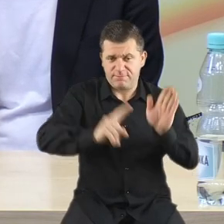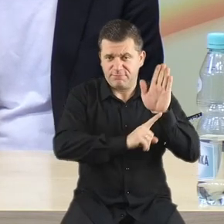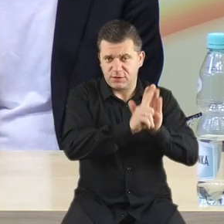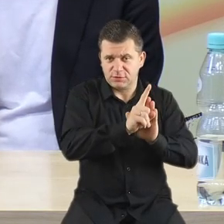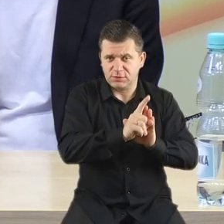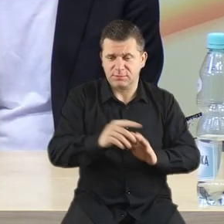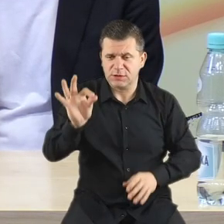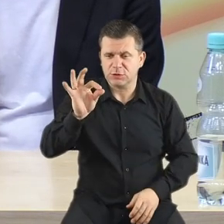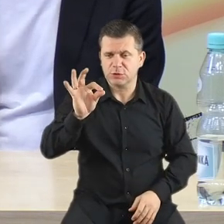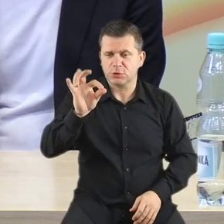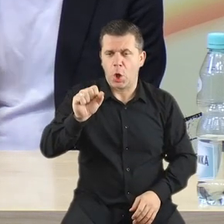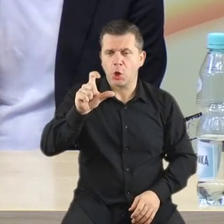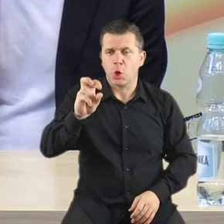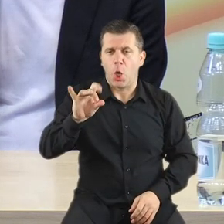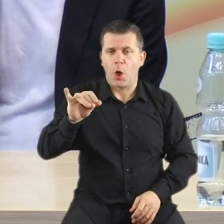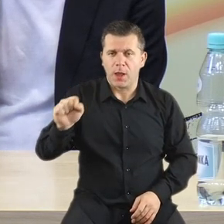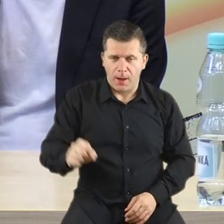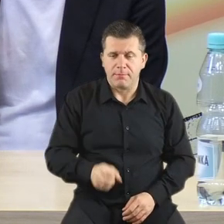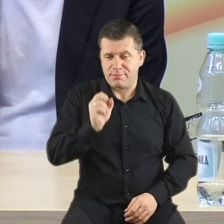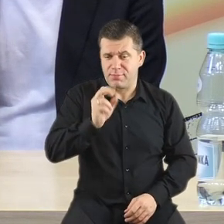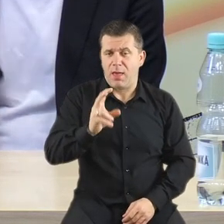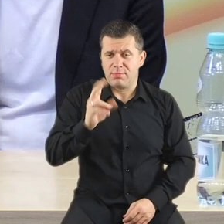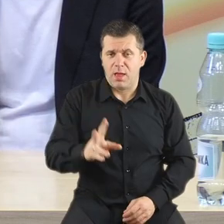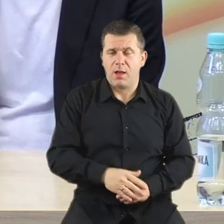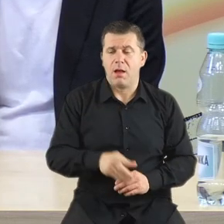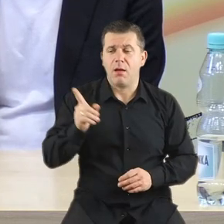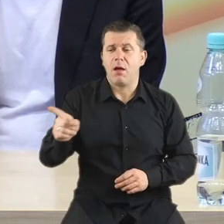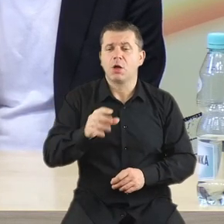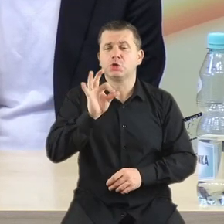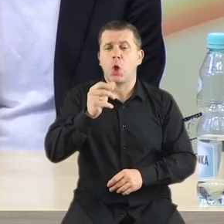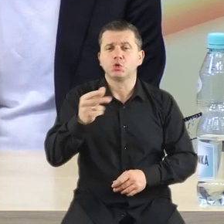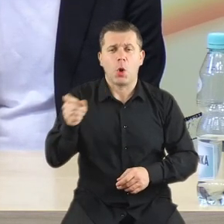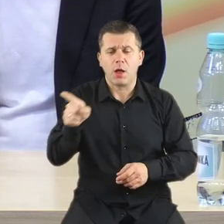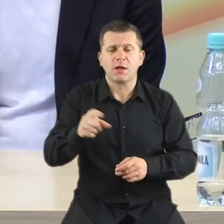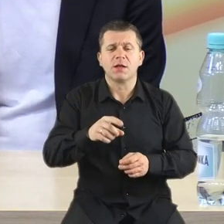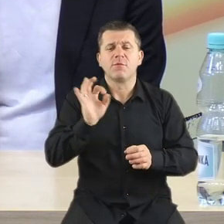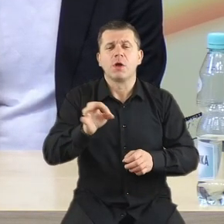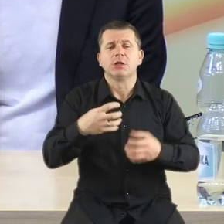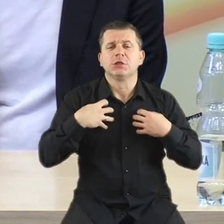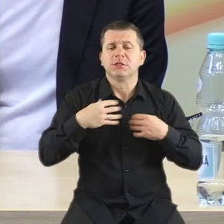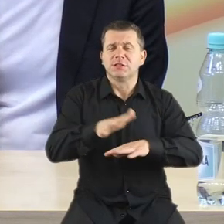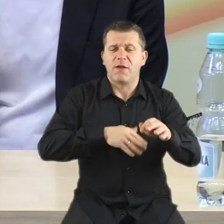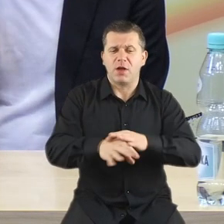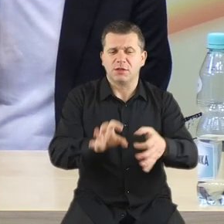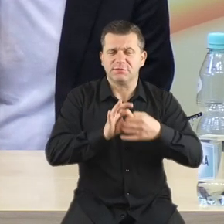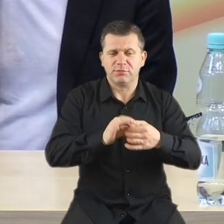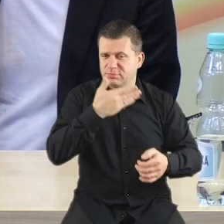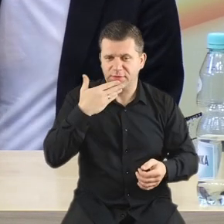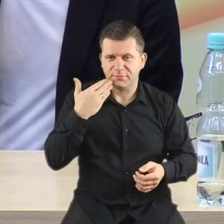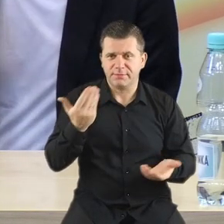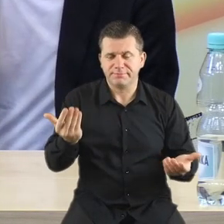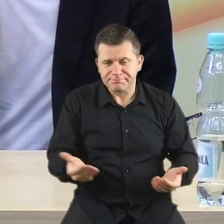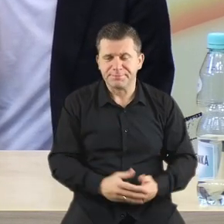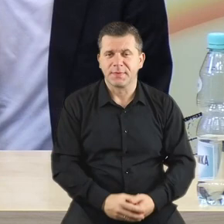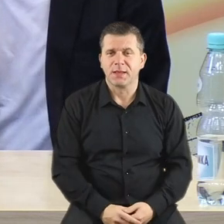wykształcenia socjologiem, prawda? Tak. Ale z socjologią nie związał pan swojego życia zawodowego. No, wie pani co,